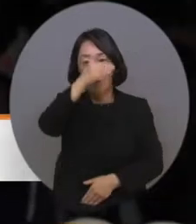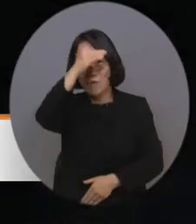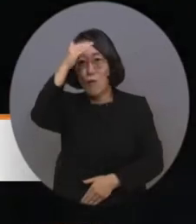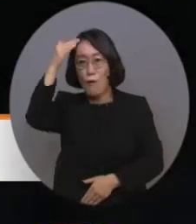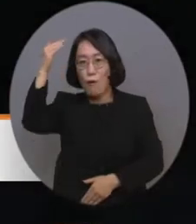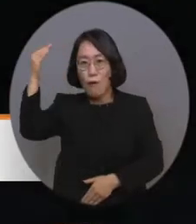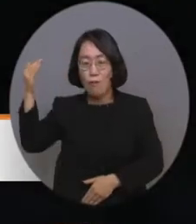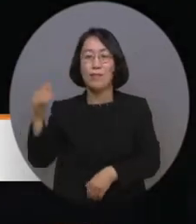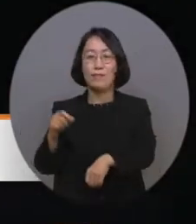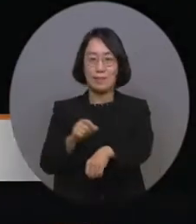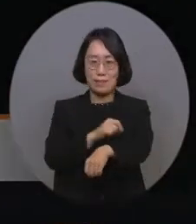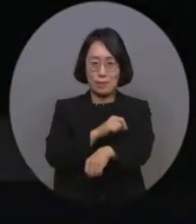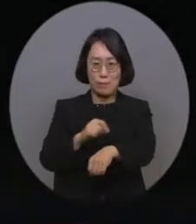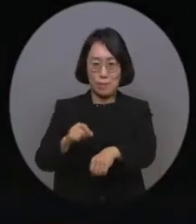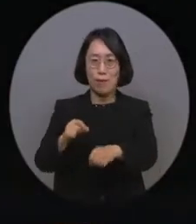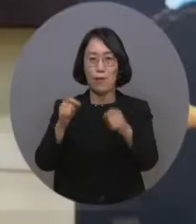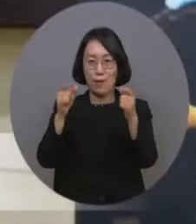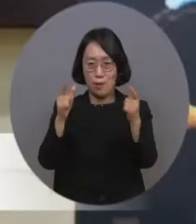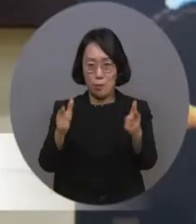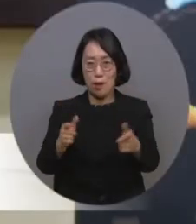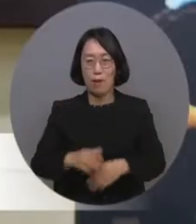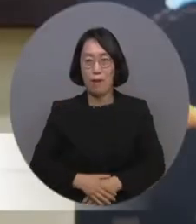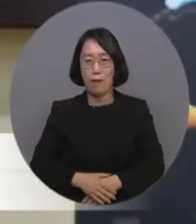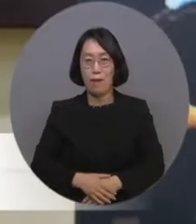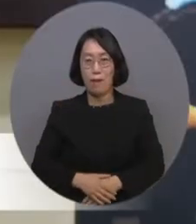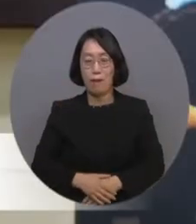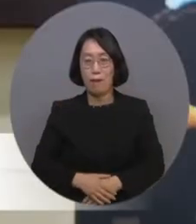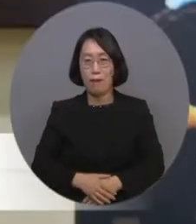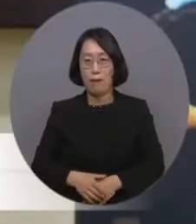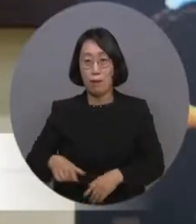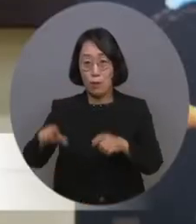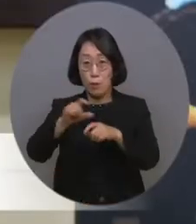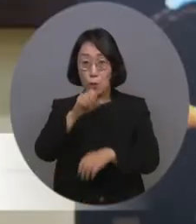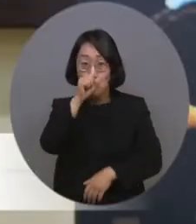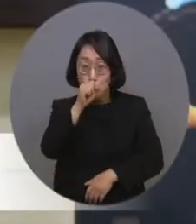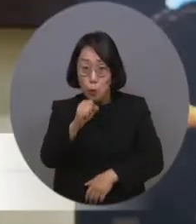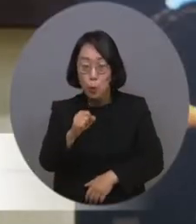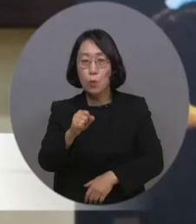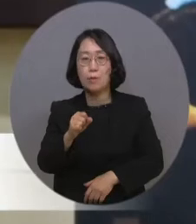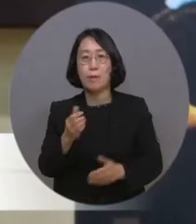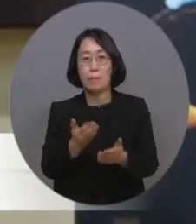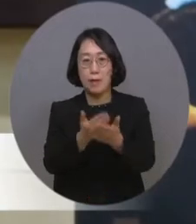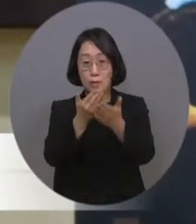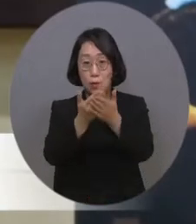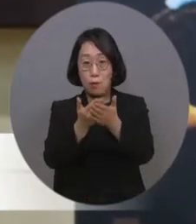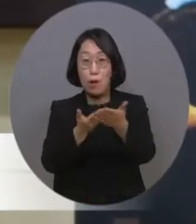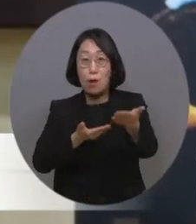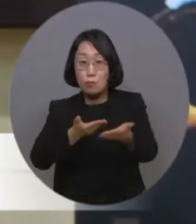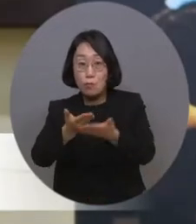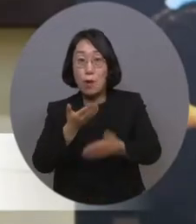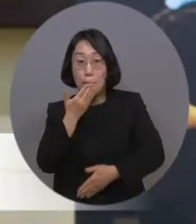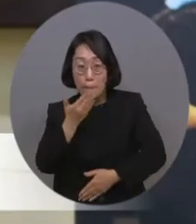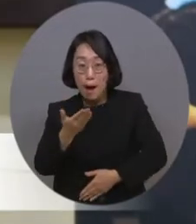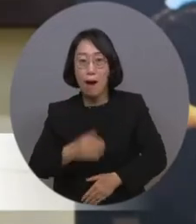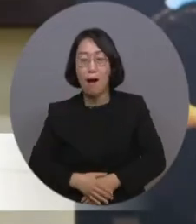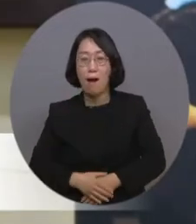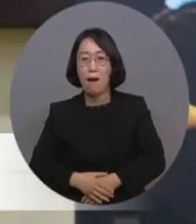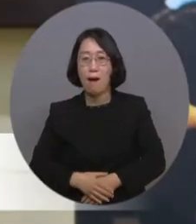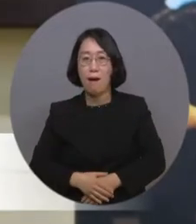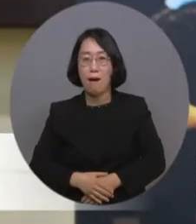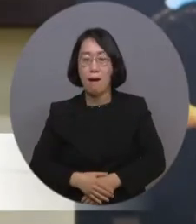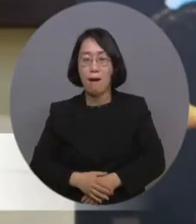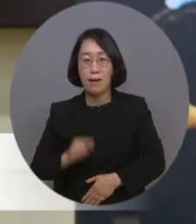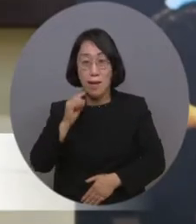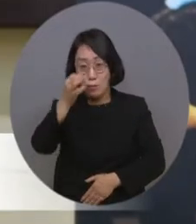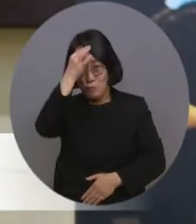특별한 기회를 선사했습니다. A lot of opportunities to exchange with international artists, which is the quality of